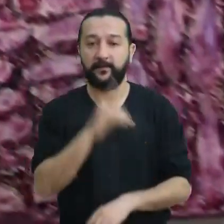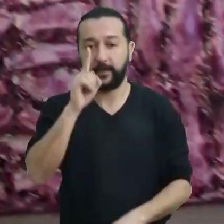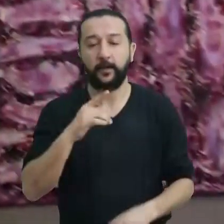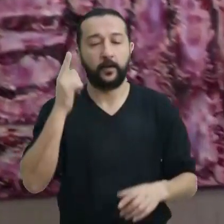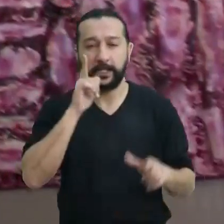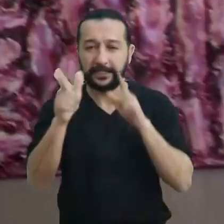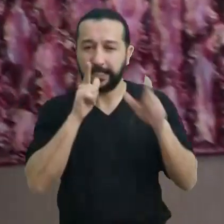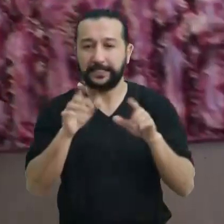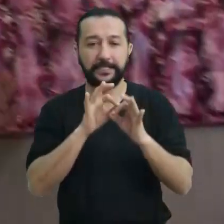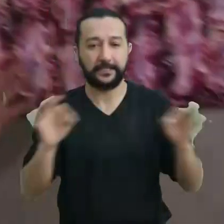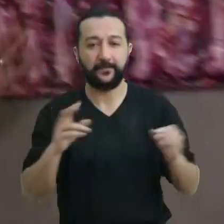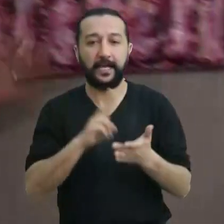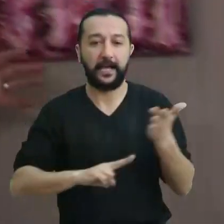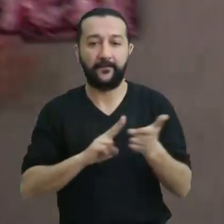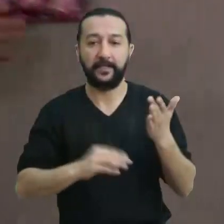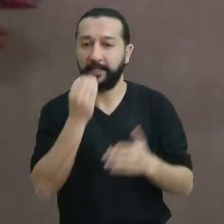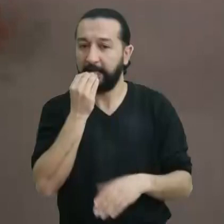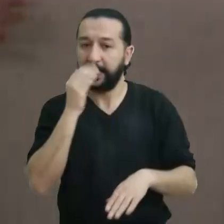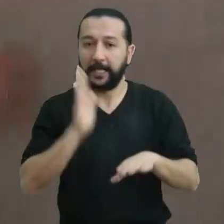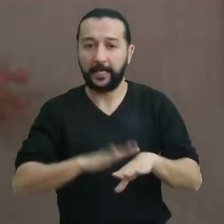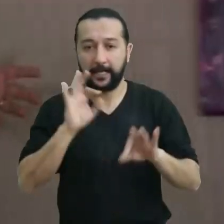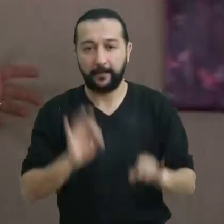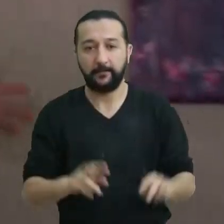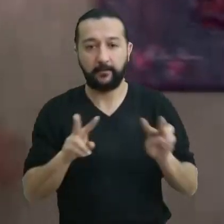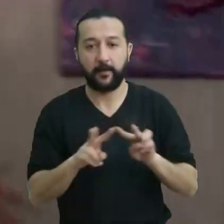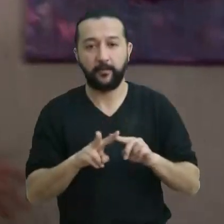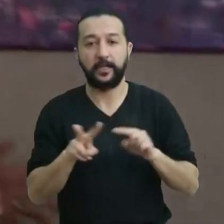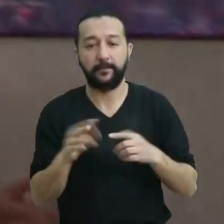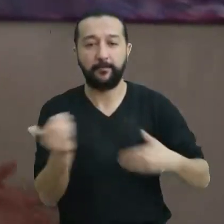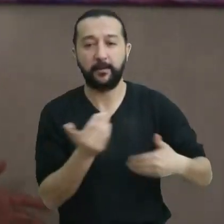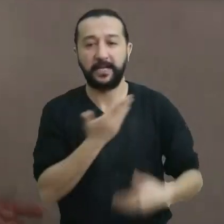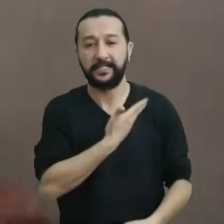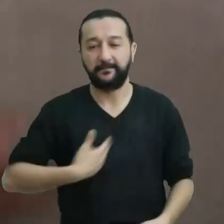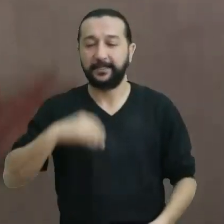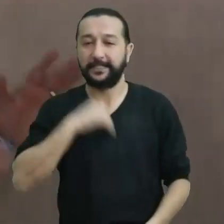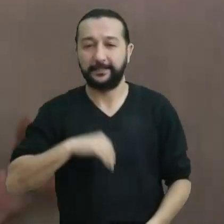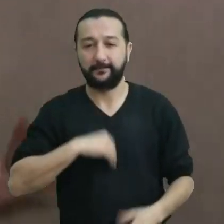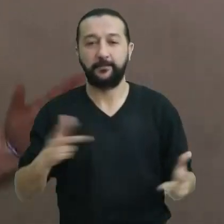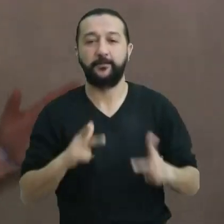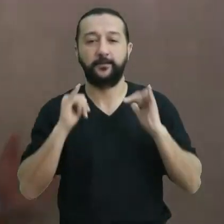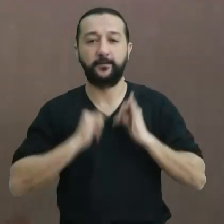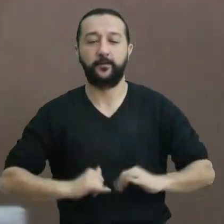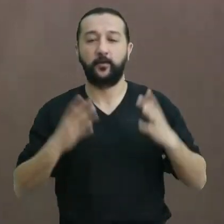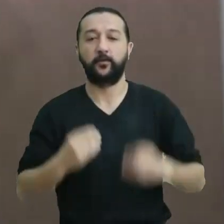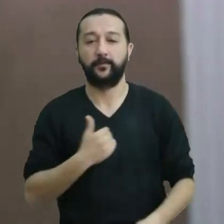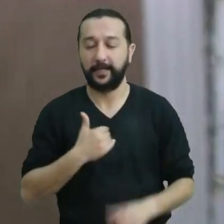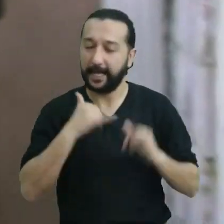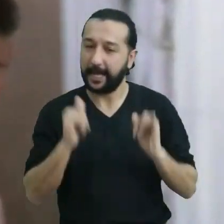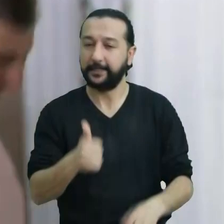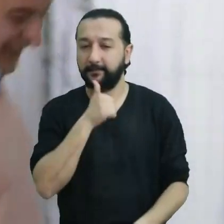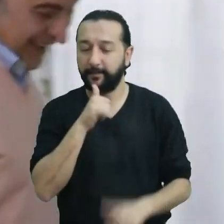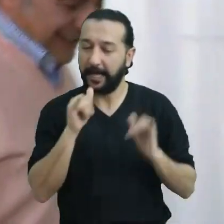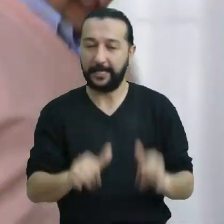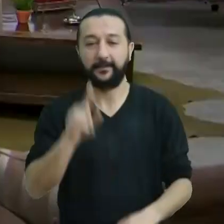Böyle gürültüsüz, patırtısız kahvaltımızı ettik. Mahmut Kemal'i sevdim. Böyle içime acayip bir huzur kapladı benim ya. Al benden de o